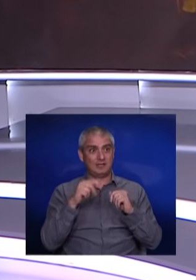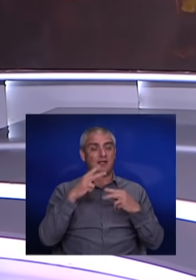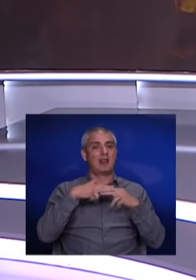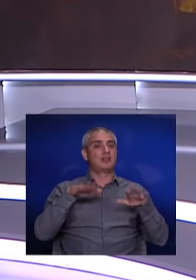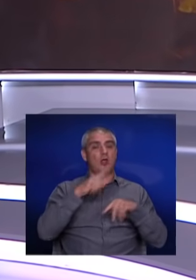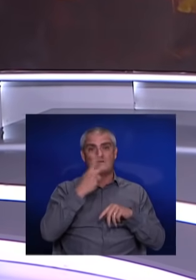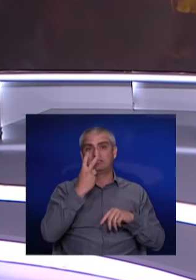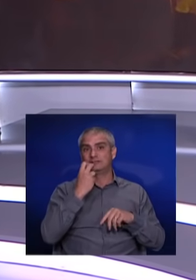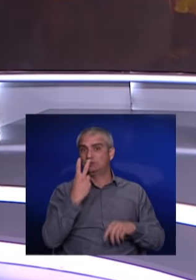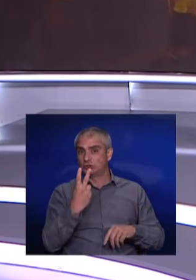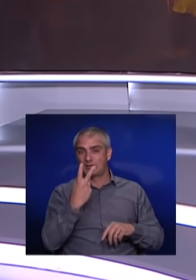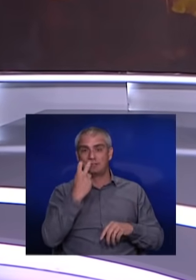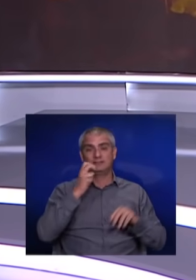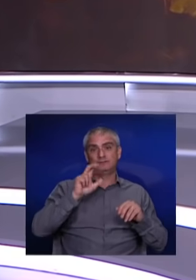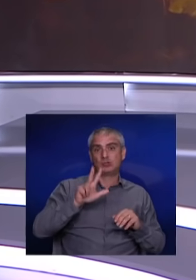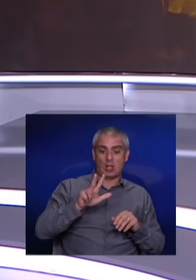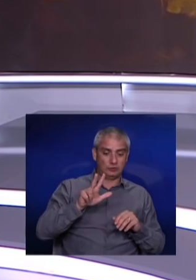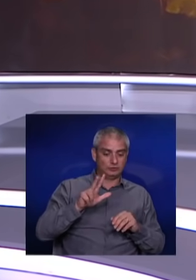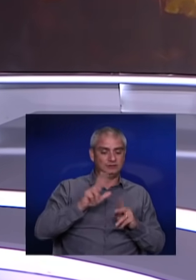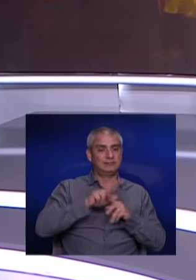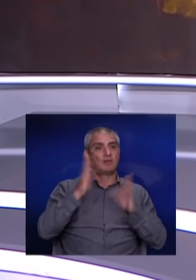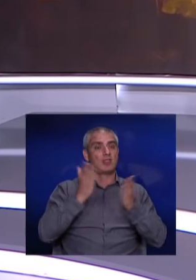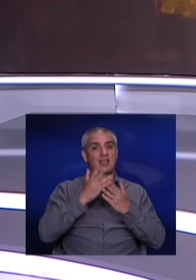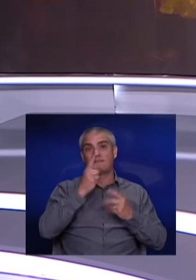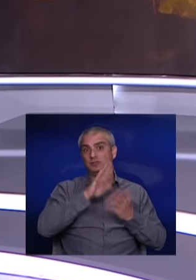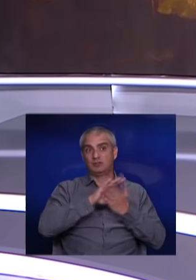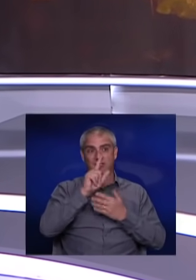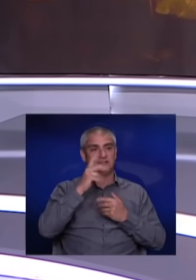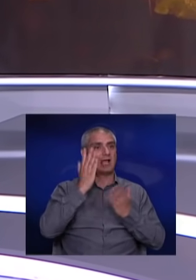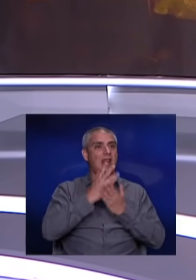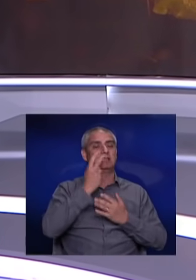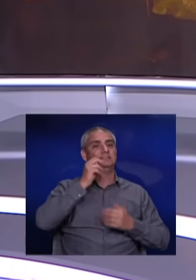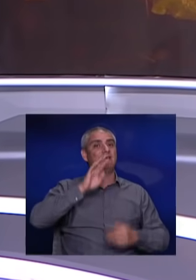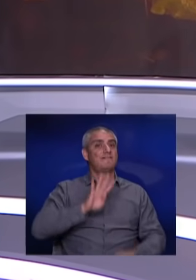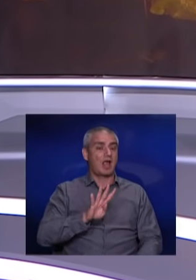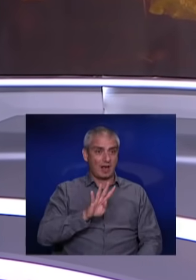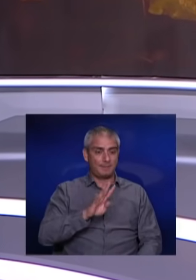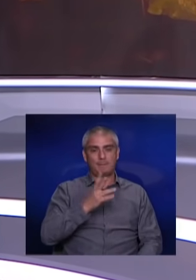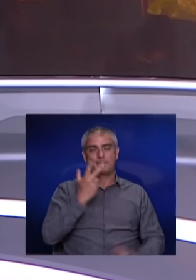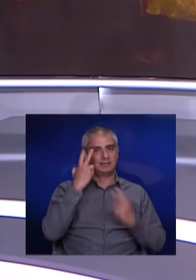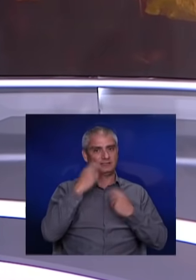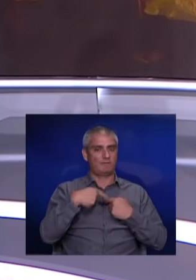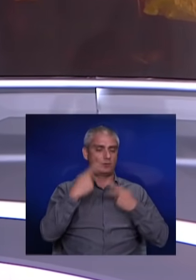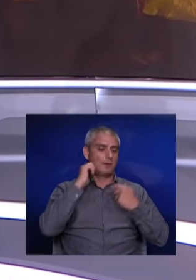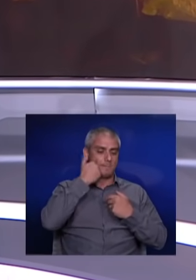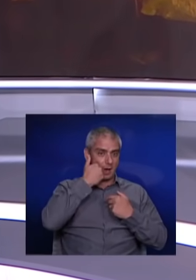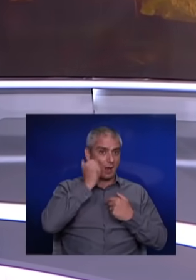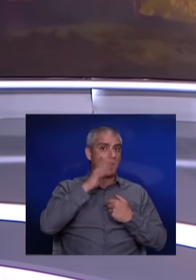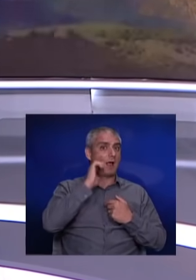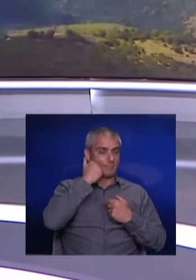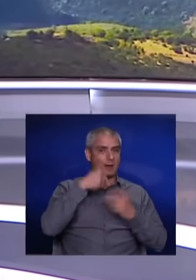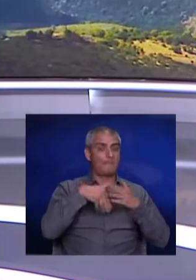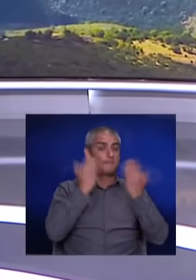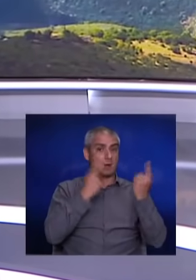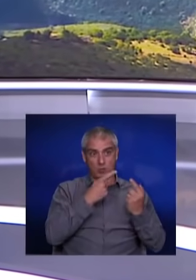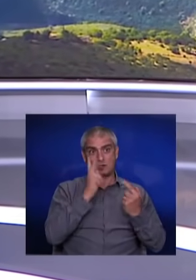החוף 22-23, בצפון הנגב 17, אילת 24 מעלות. הנה מה שצפוי לנו למחר, גם מחר בשעות הבוקר